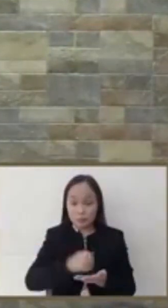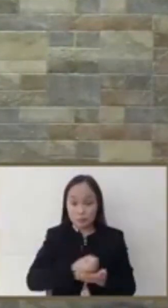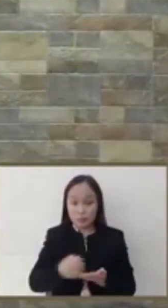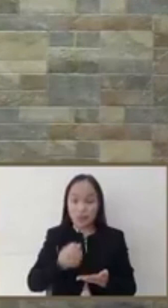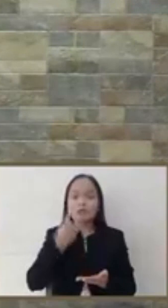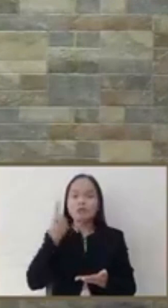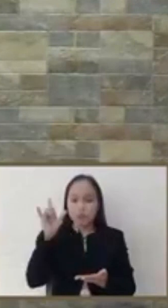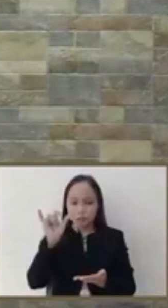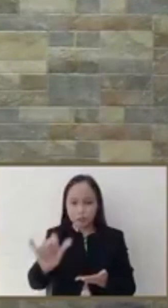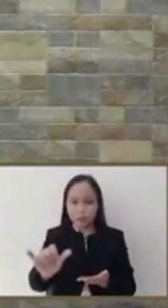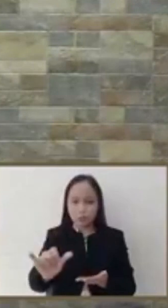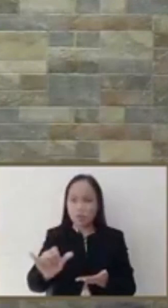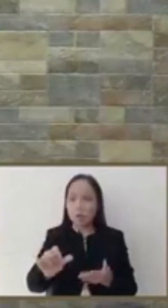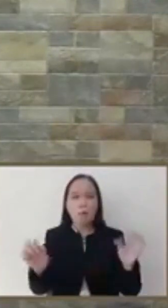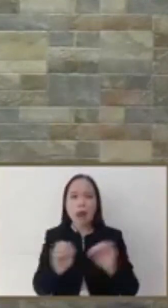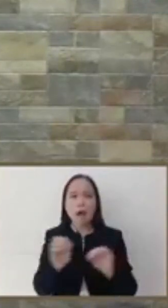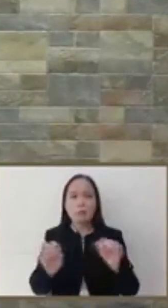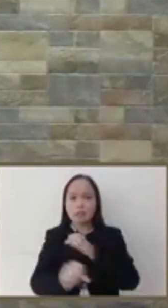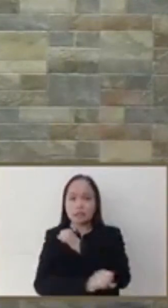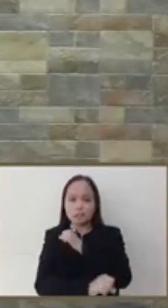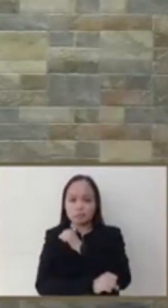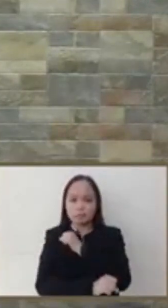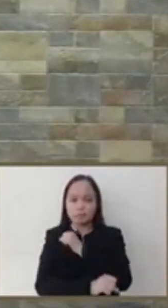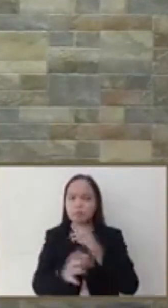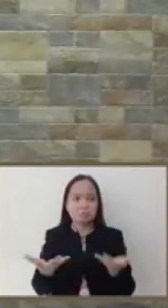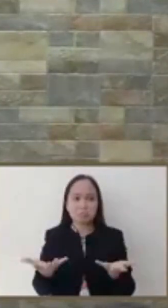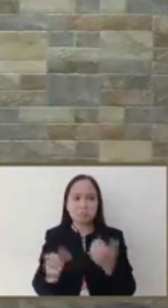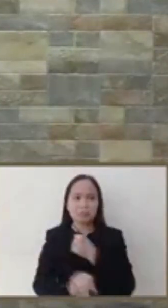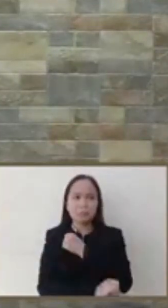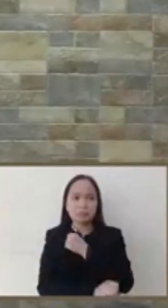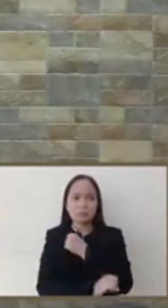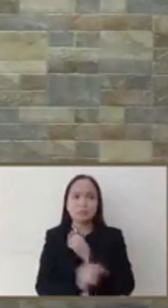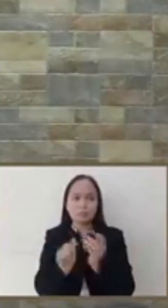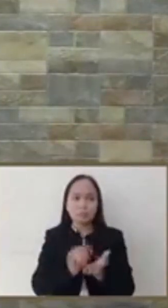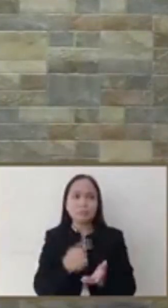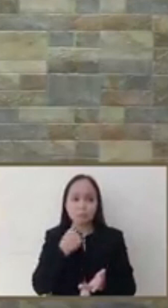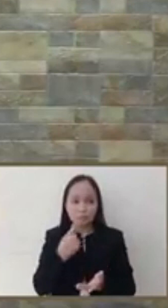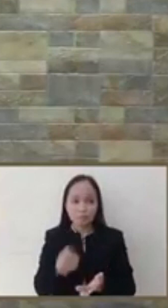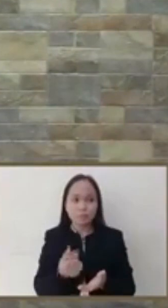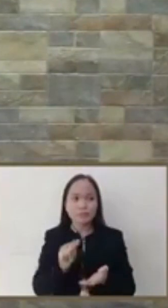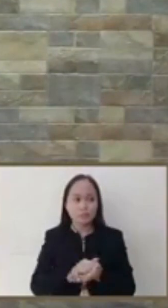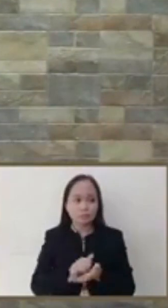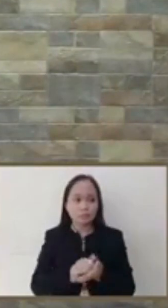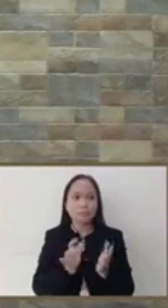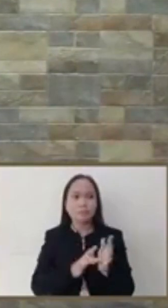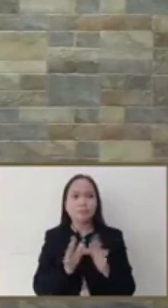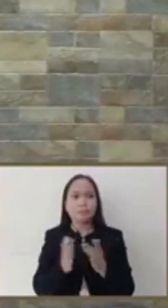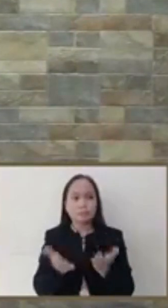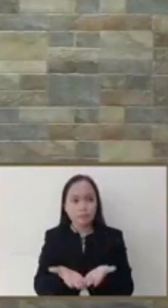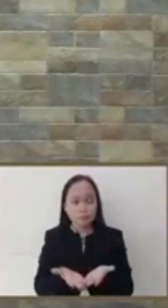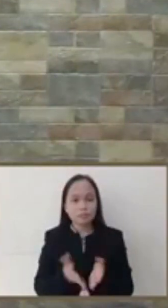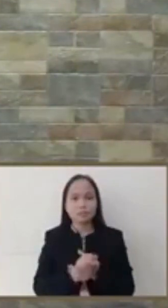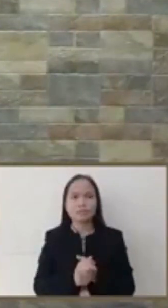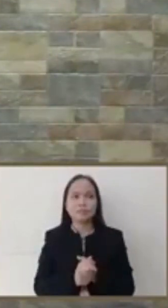walang makukurap. Walang makakapag-kurap ng eternity, mga kapatid. Yan ang sinasabi ko po sa inyo. That's the Bible. At yan po ang